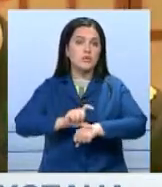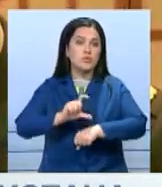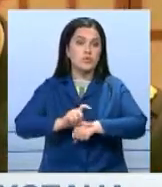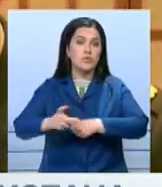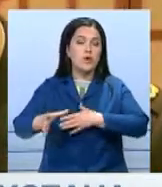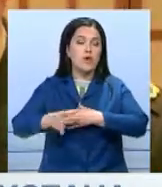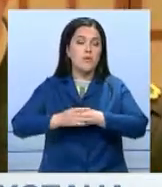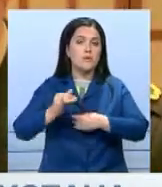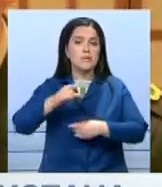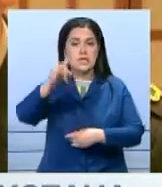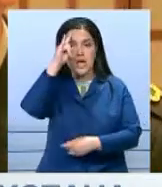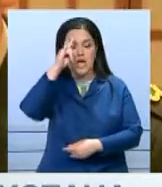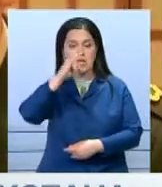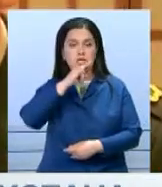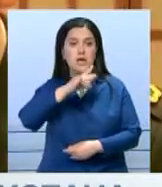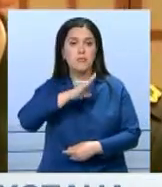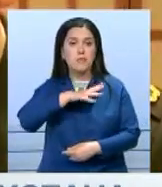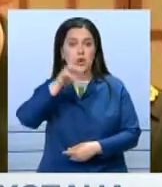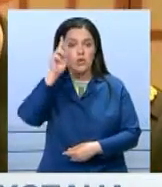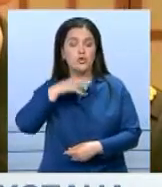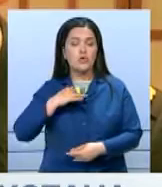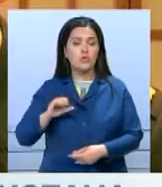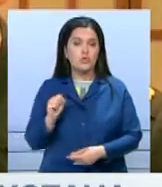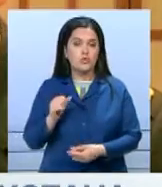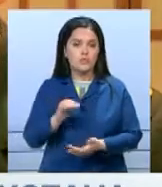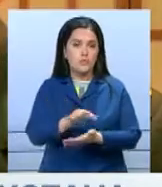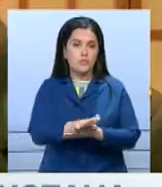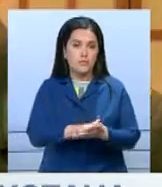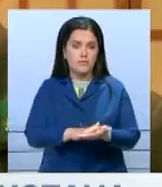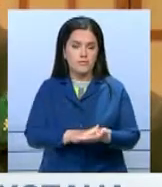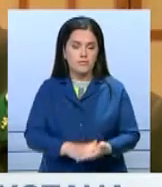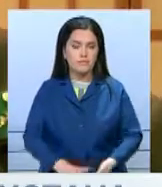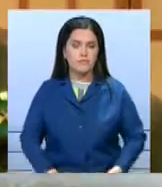курсантом из казахстана и наша дружба продолжается до сих пор